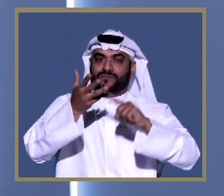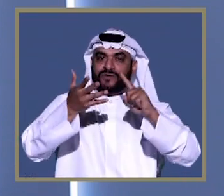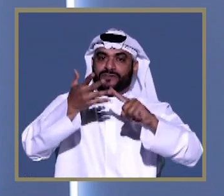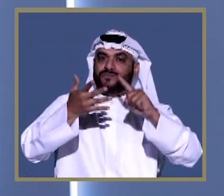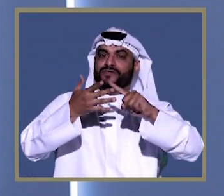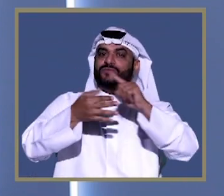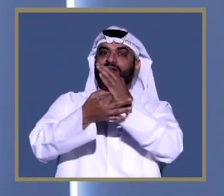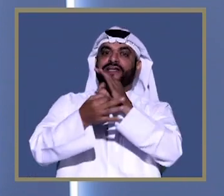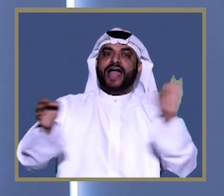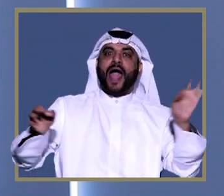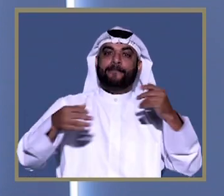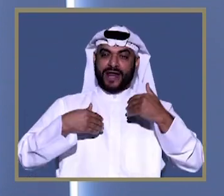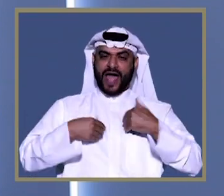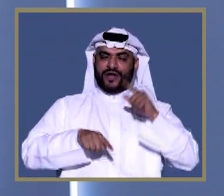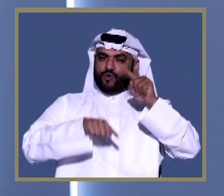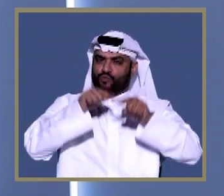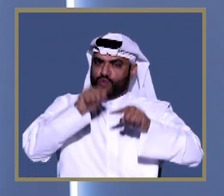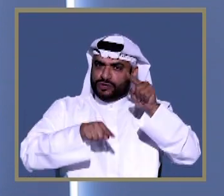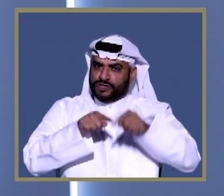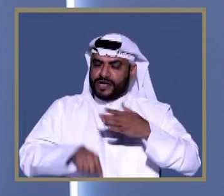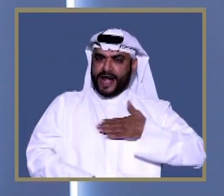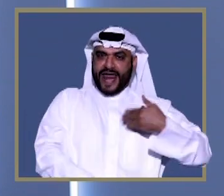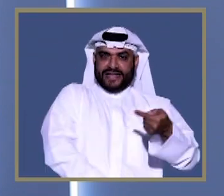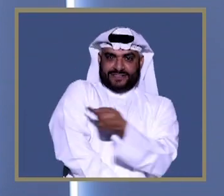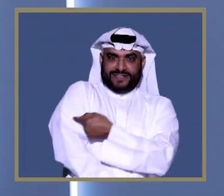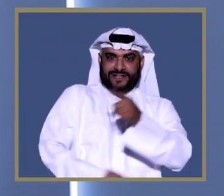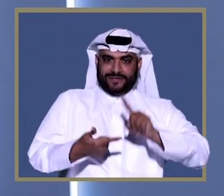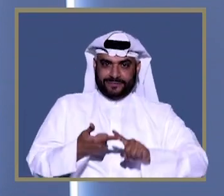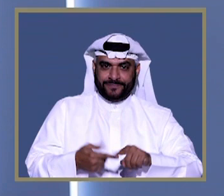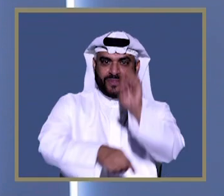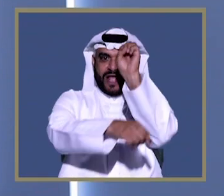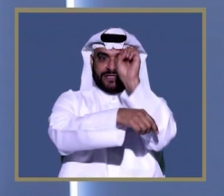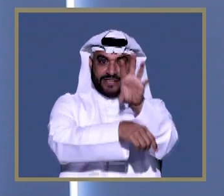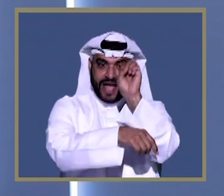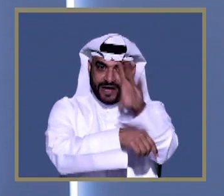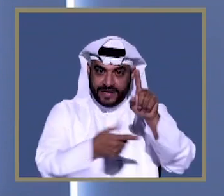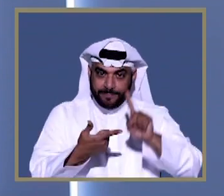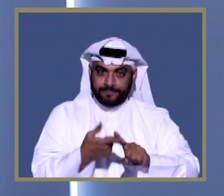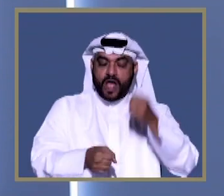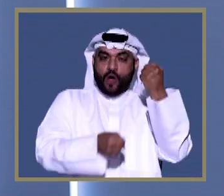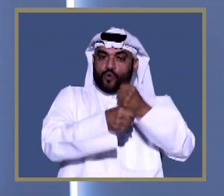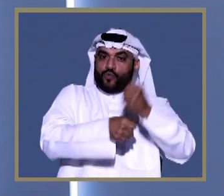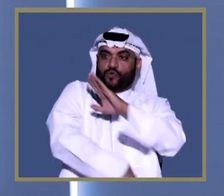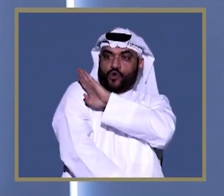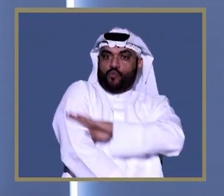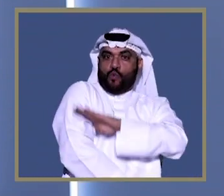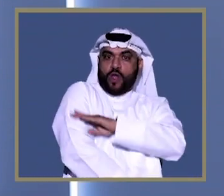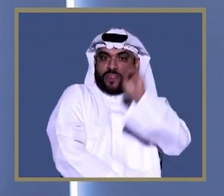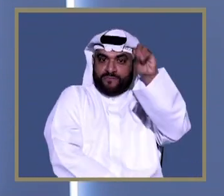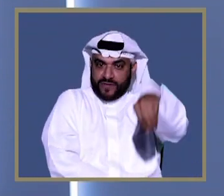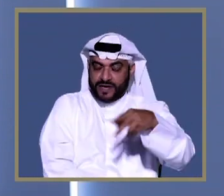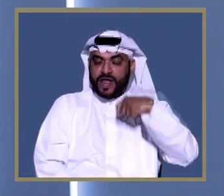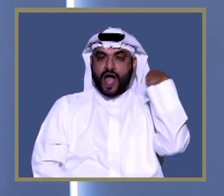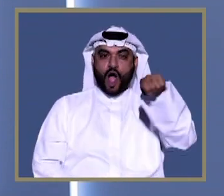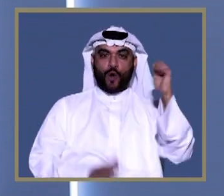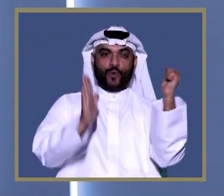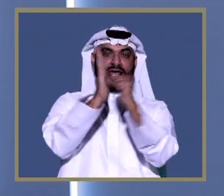جوانب تعالج المشاكل التي نعاني منها سواء بالصحة أو التعليم أو التوظيف أو